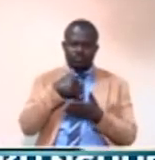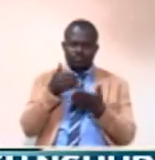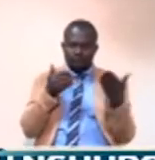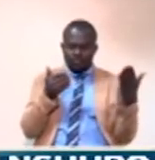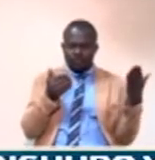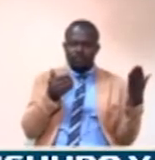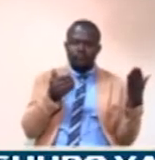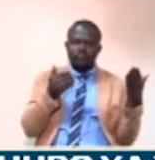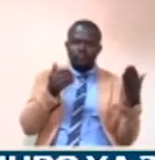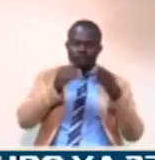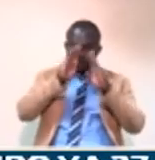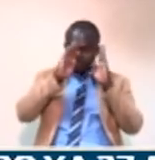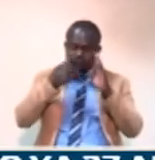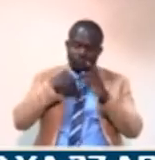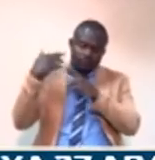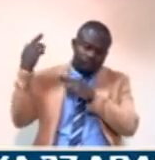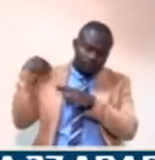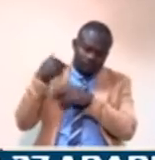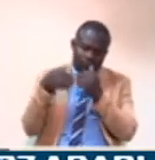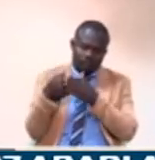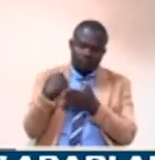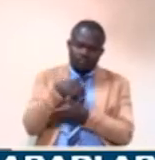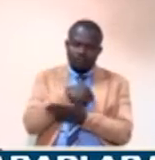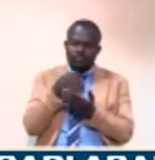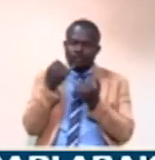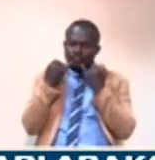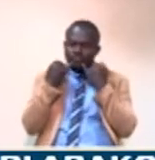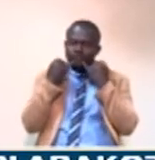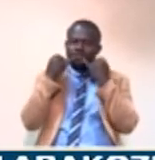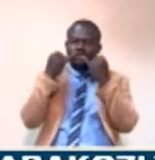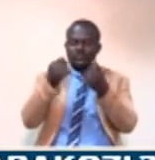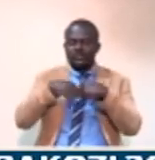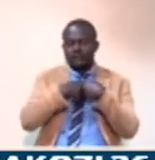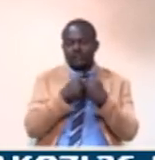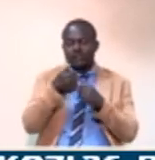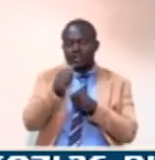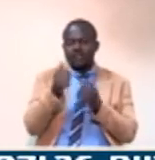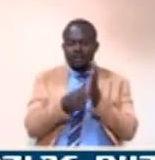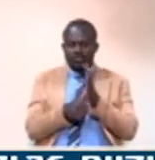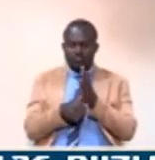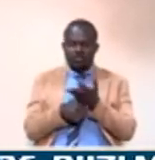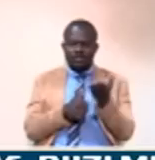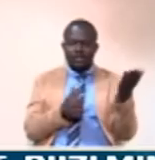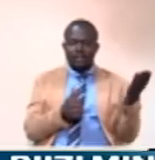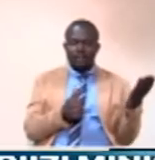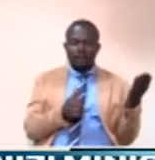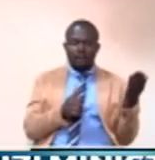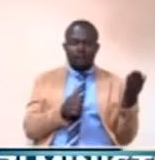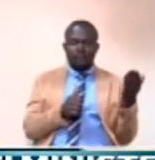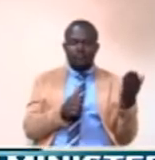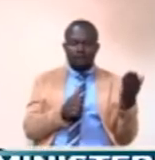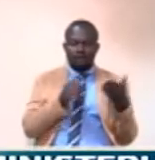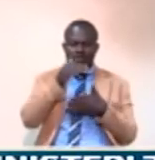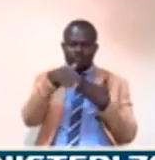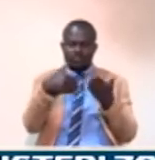bafite inshingano zo guhangana n'icyo cyago, tuba dufite amahirwe